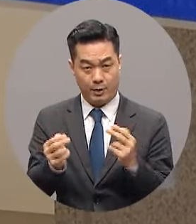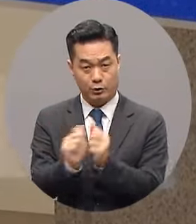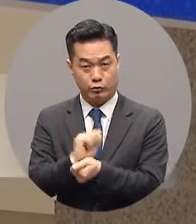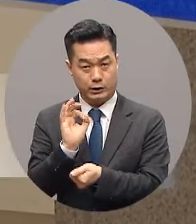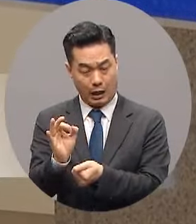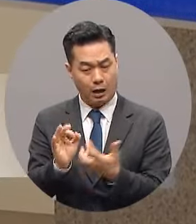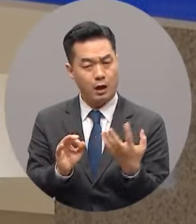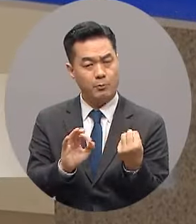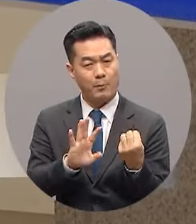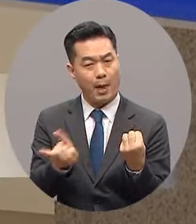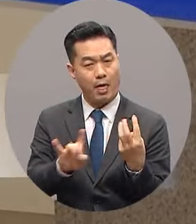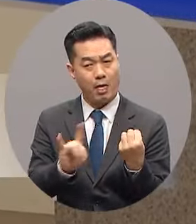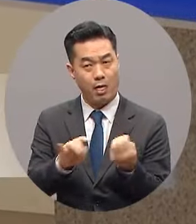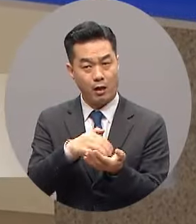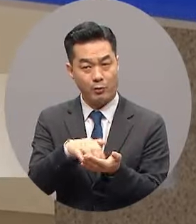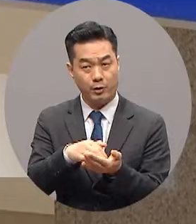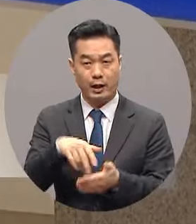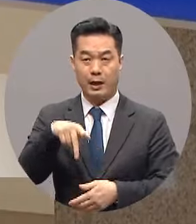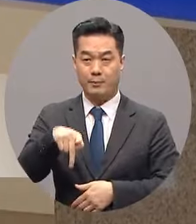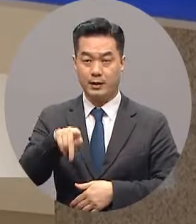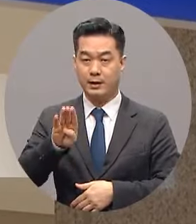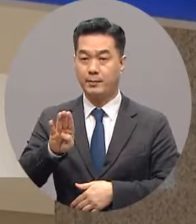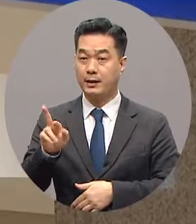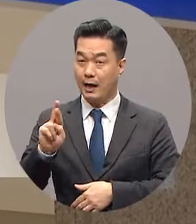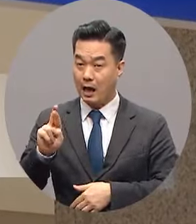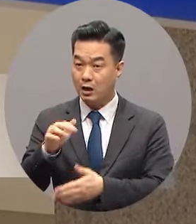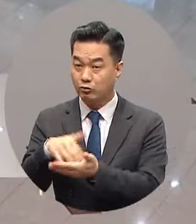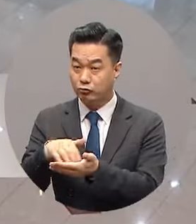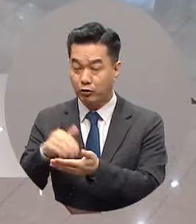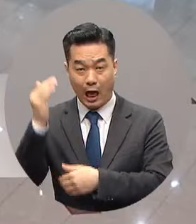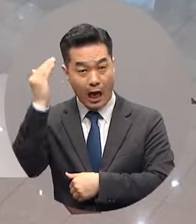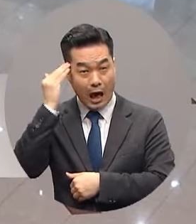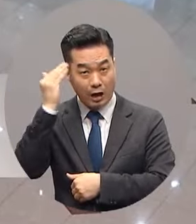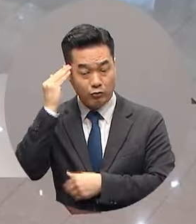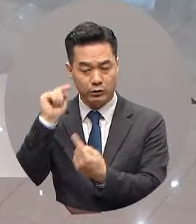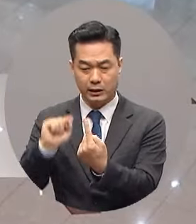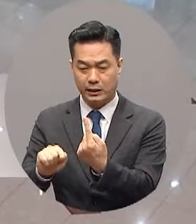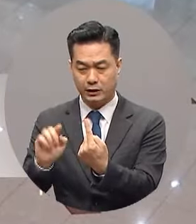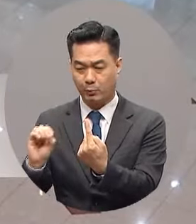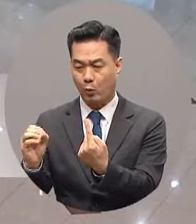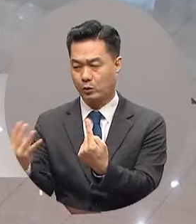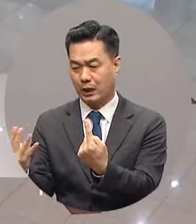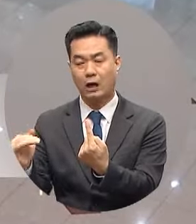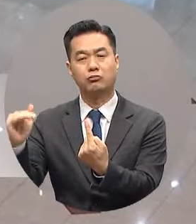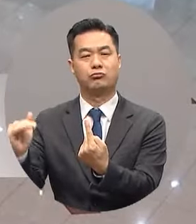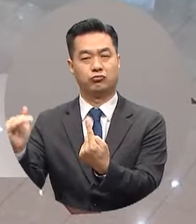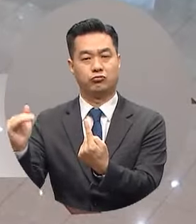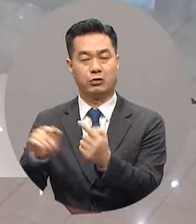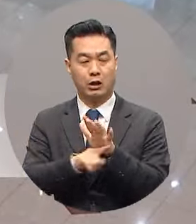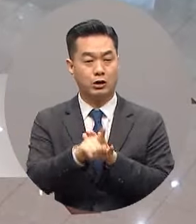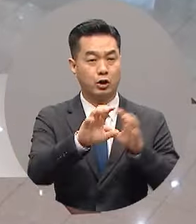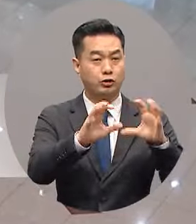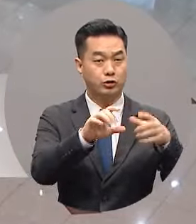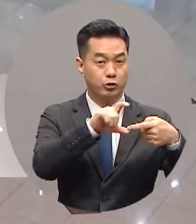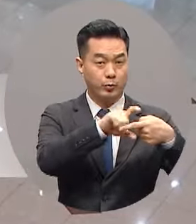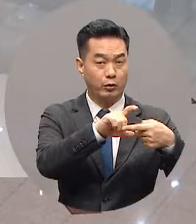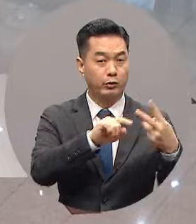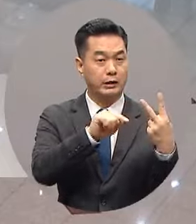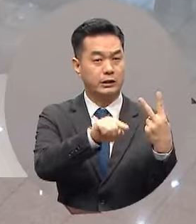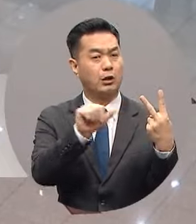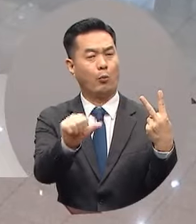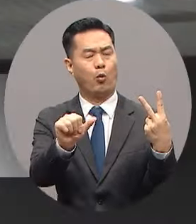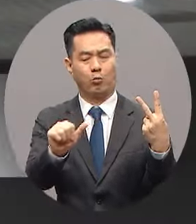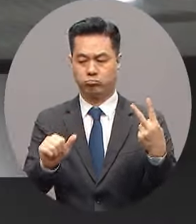몇 배인지를 뜻하는 PBR의 경우 우리 상장 기업은 1.04 수준으로 선진국 평균인 2.5에